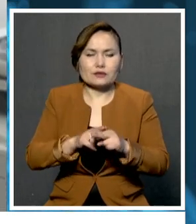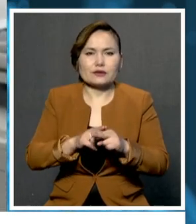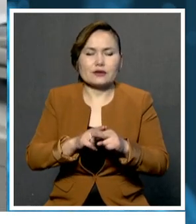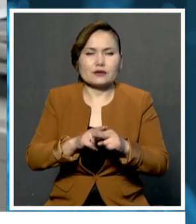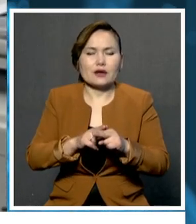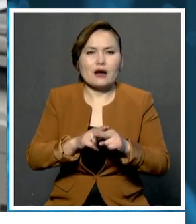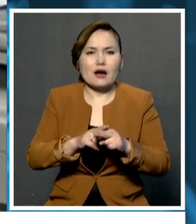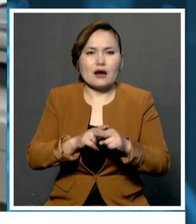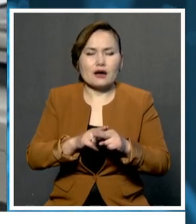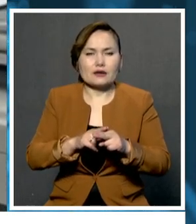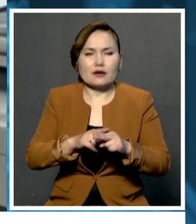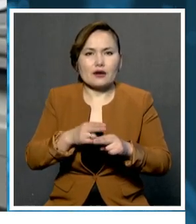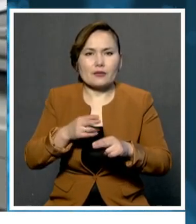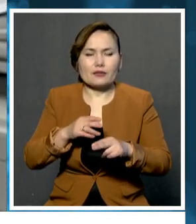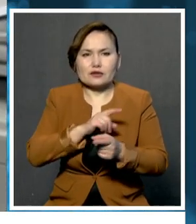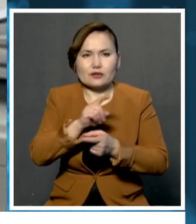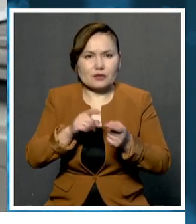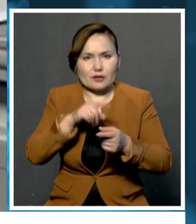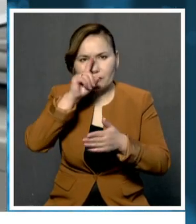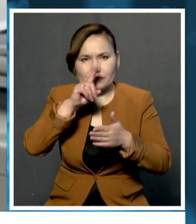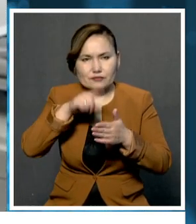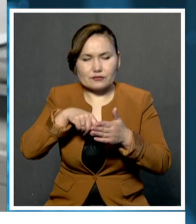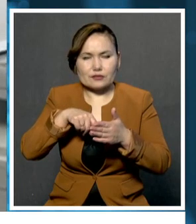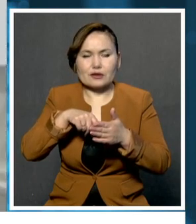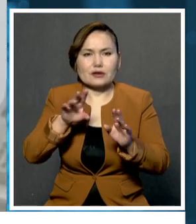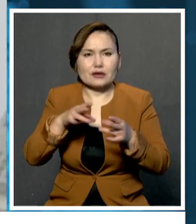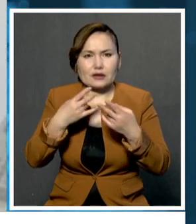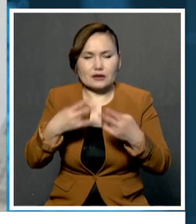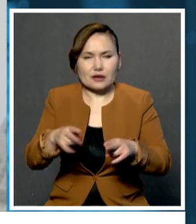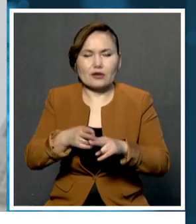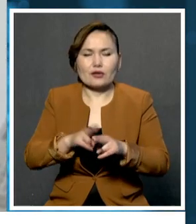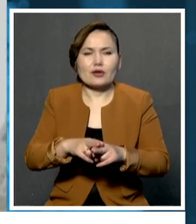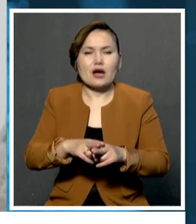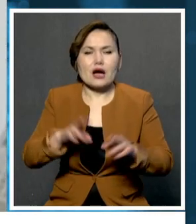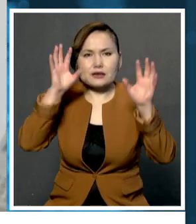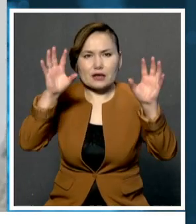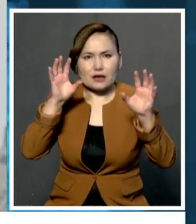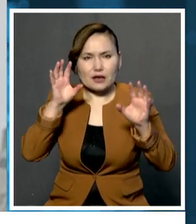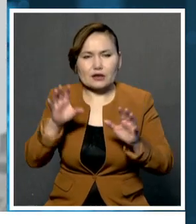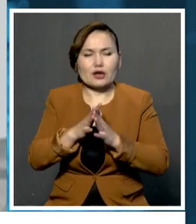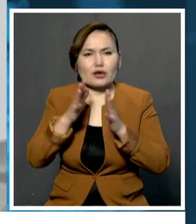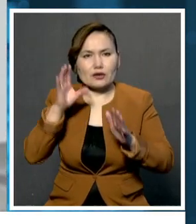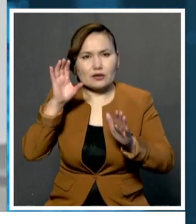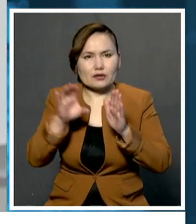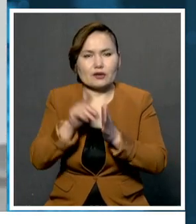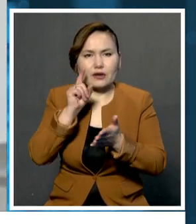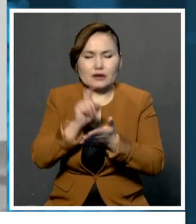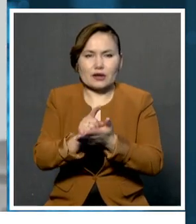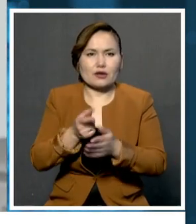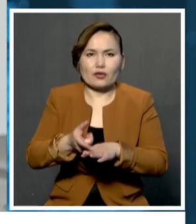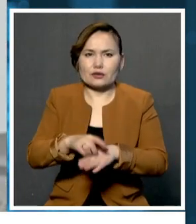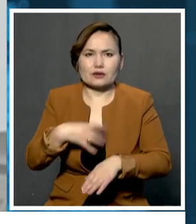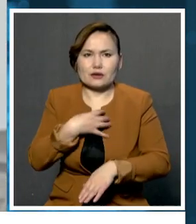әңгімелерге сенбеуіміз керек. Себебі заңға бағыну өркениетті және демократиялық қоғамның